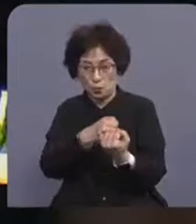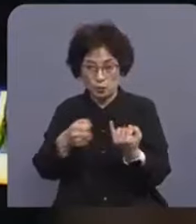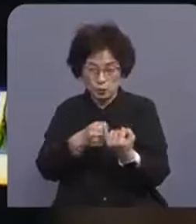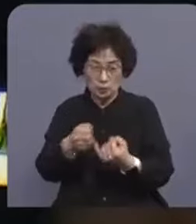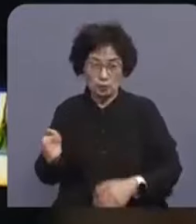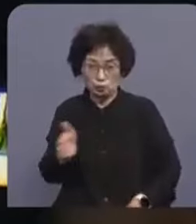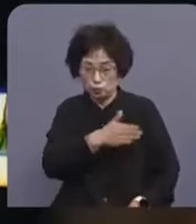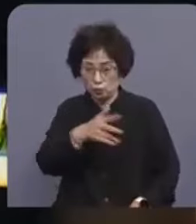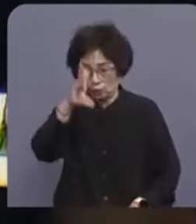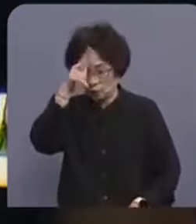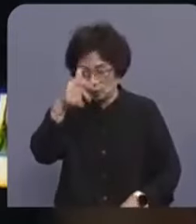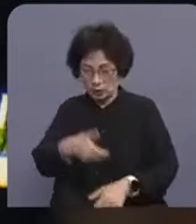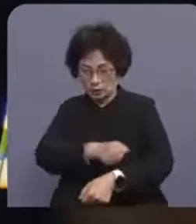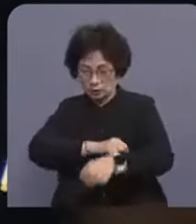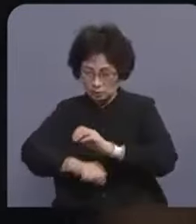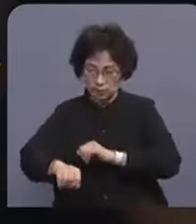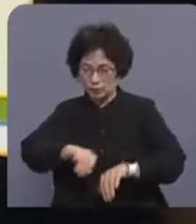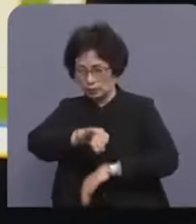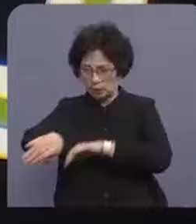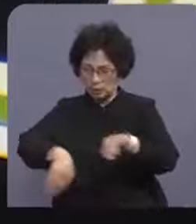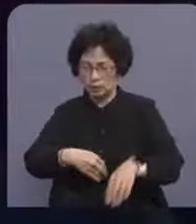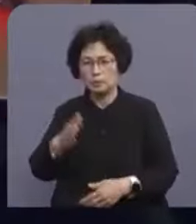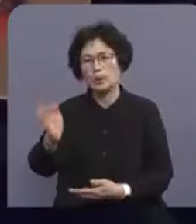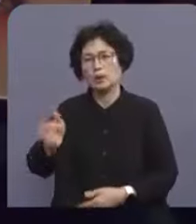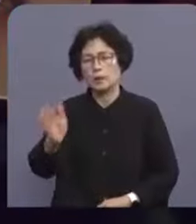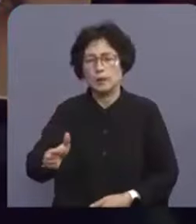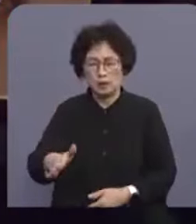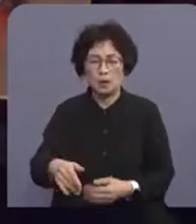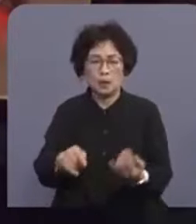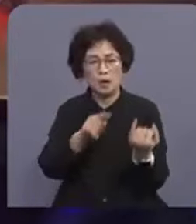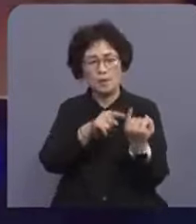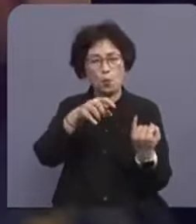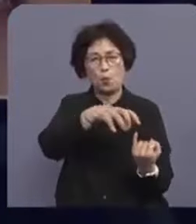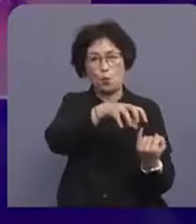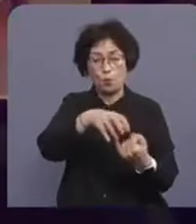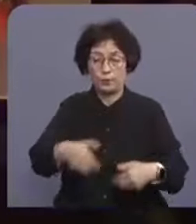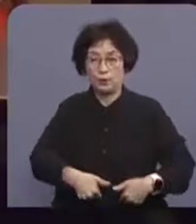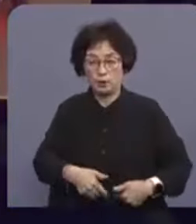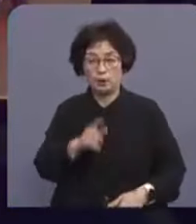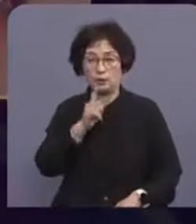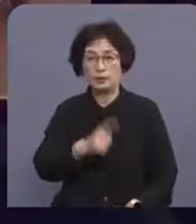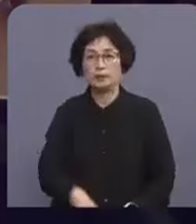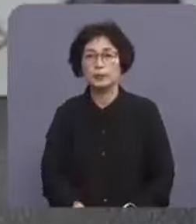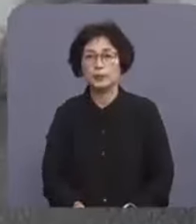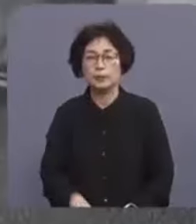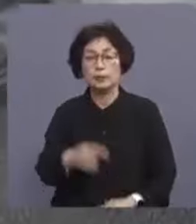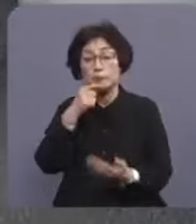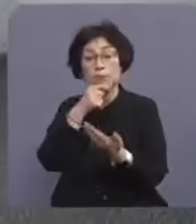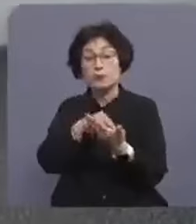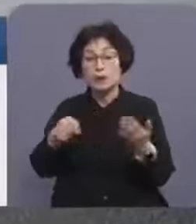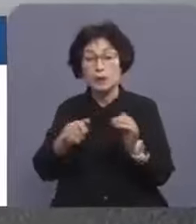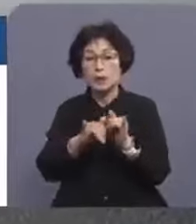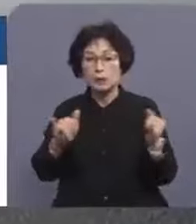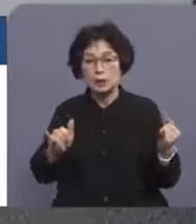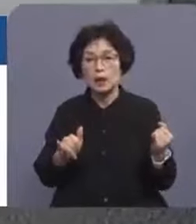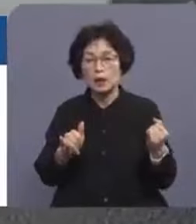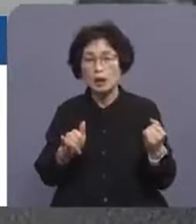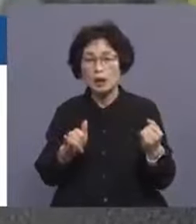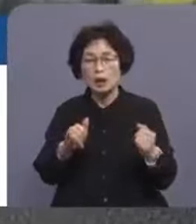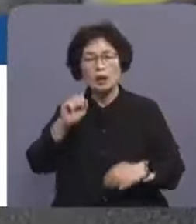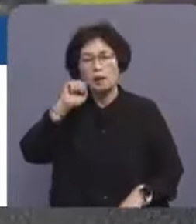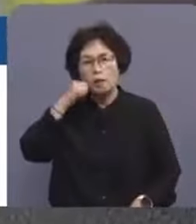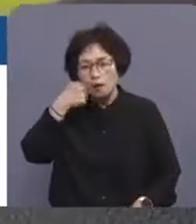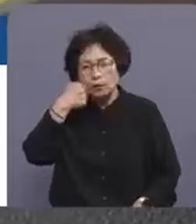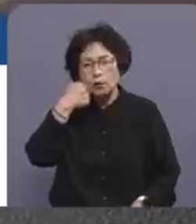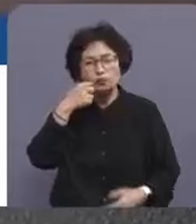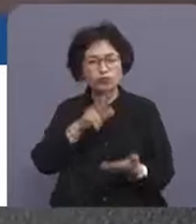단계에서부터 경찰의 적극적인 개입과 피해자 보호 조치가 이루어져야 한다는 지적입니다. 피해자한테 이런 어려운 문제에